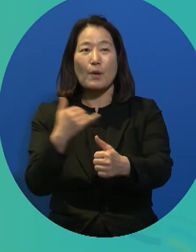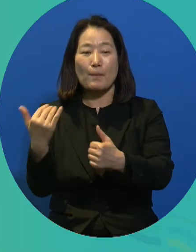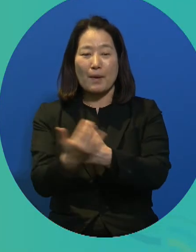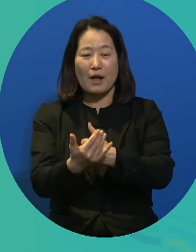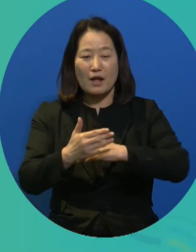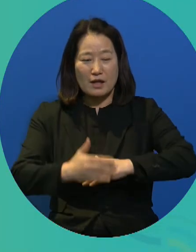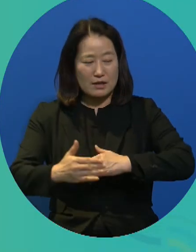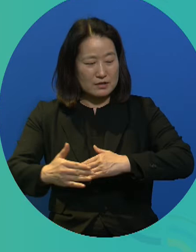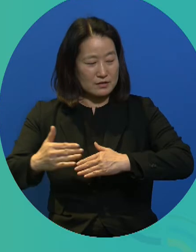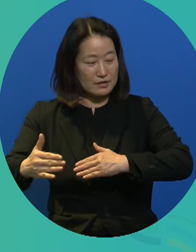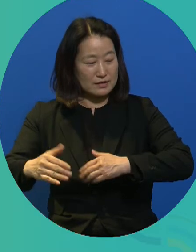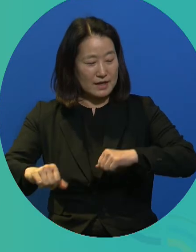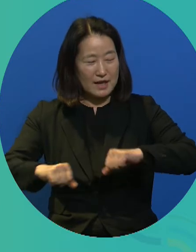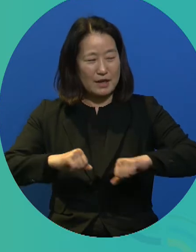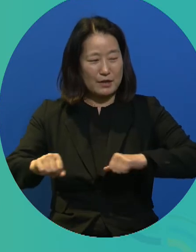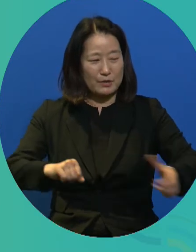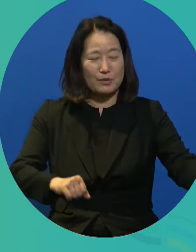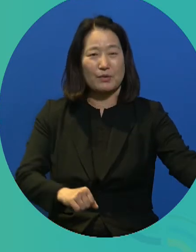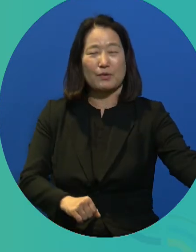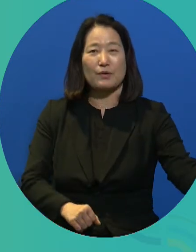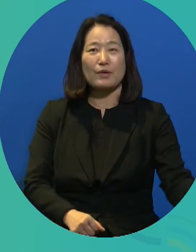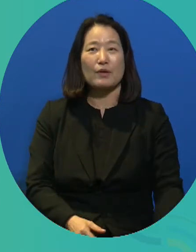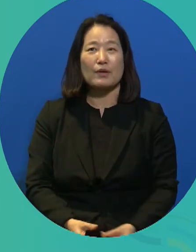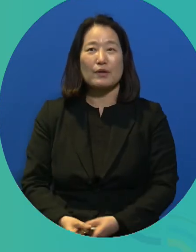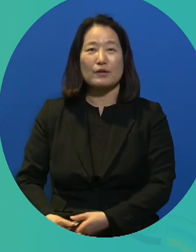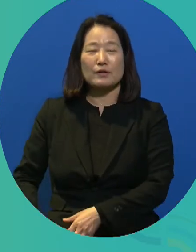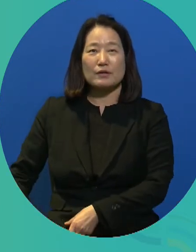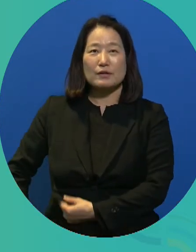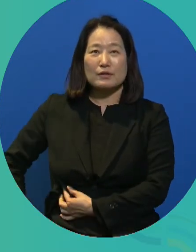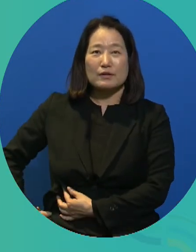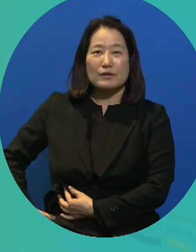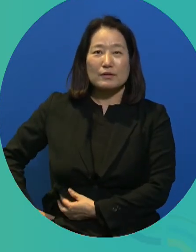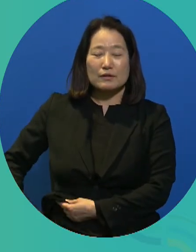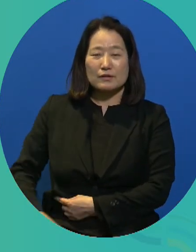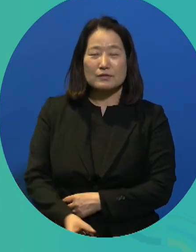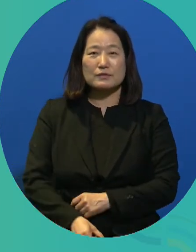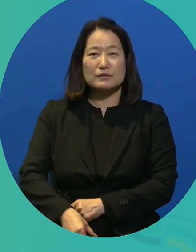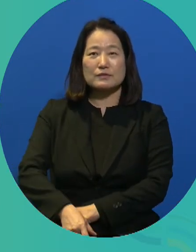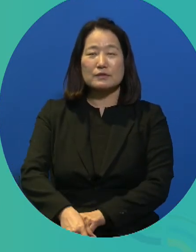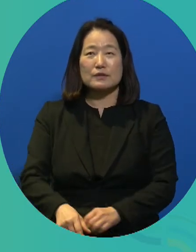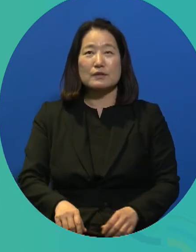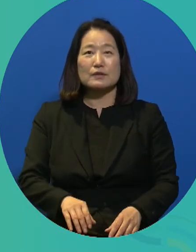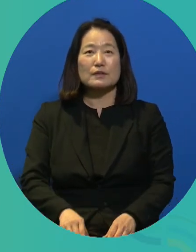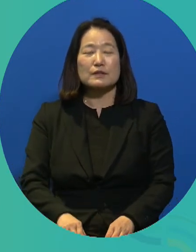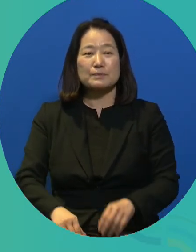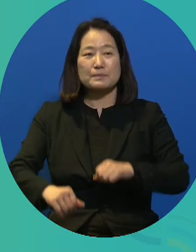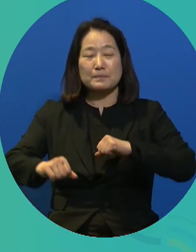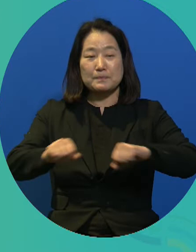절차와 이행이 제대로 이제 이 방안으로 진행될 수 있도록